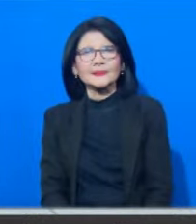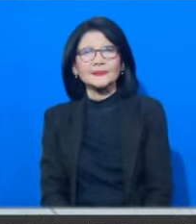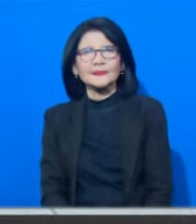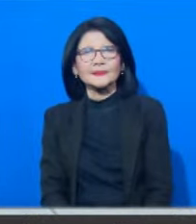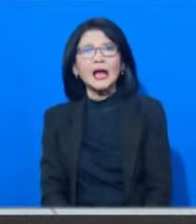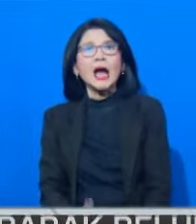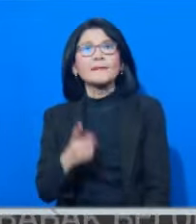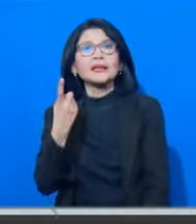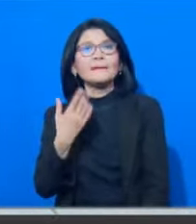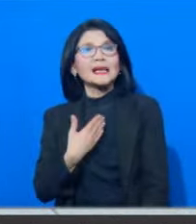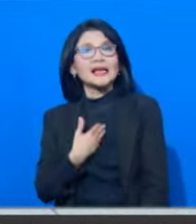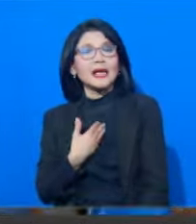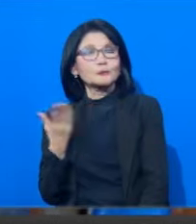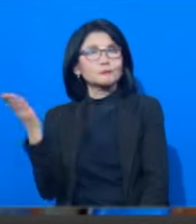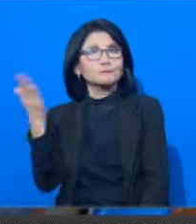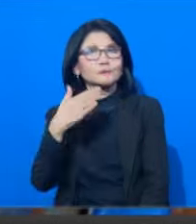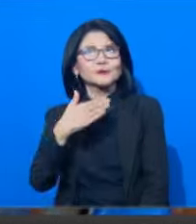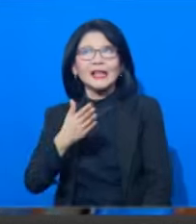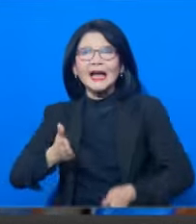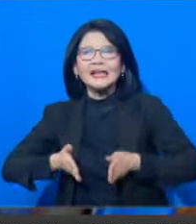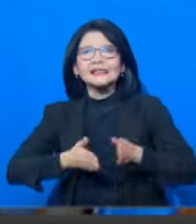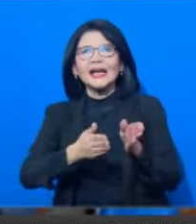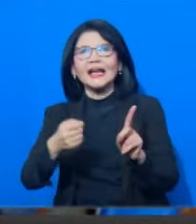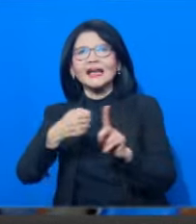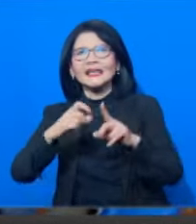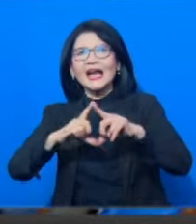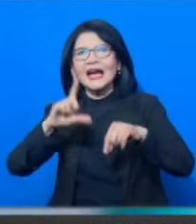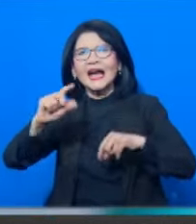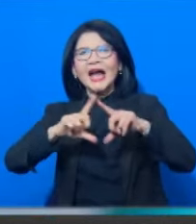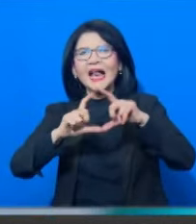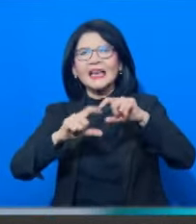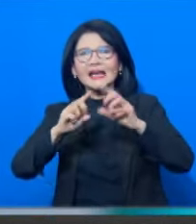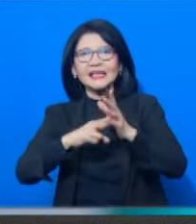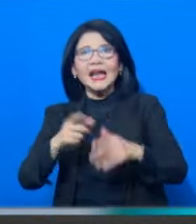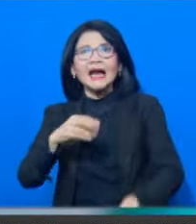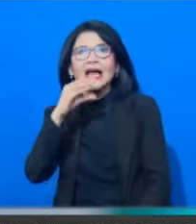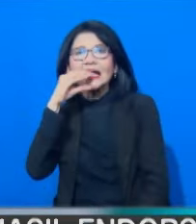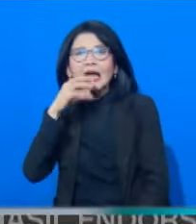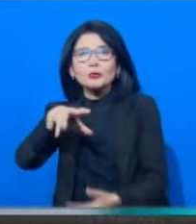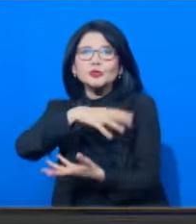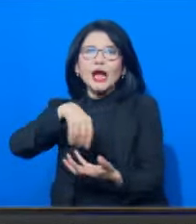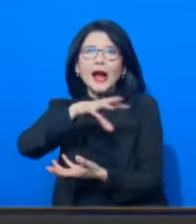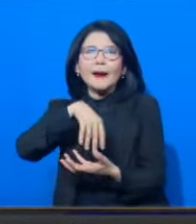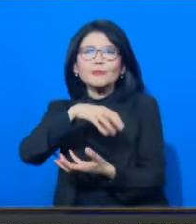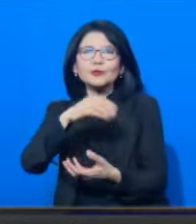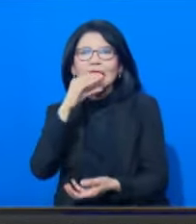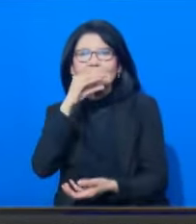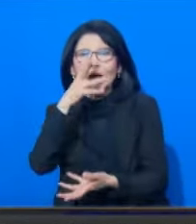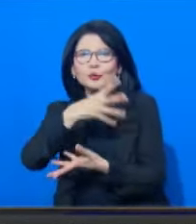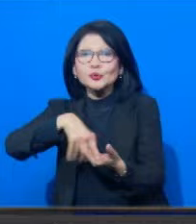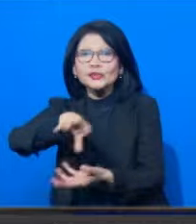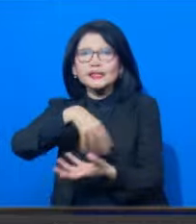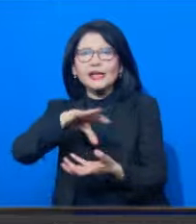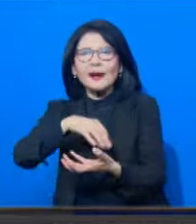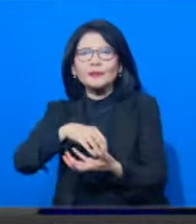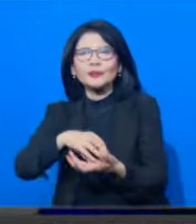Pertama, saya akan mengajak Anda menyusuri jalan Kalasan Tambak Sari, Surabaya. Di sini ada tahu campur yang legend, namanya Tahu Campur Pak